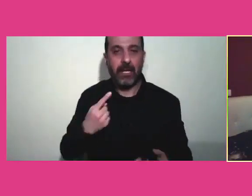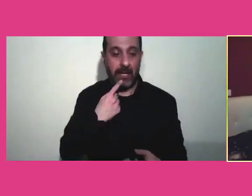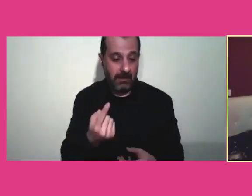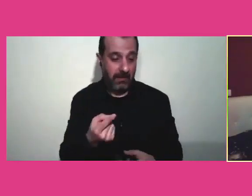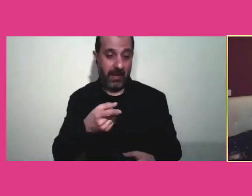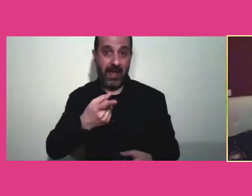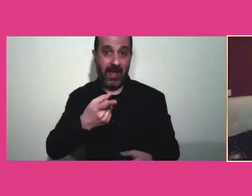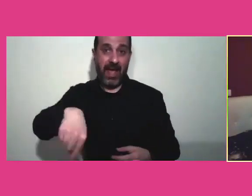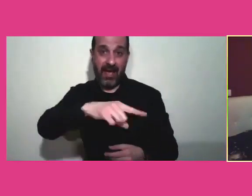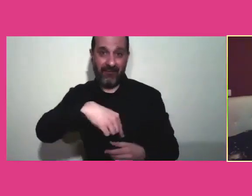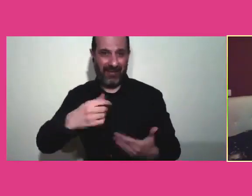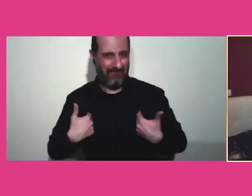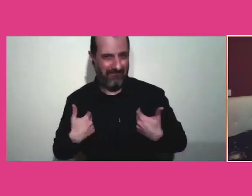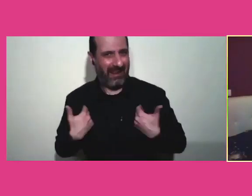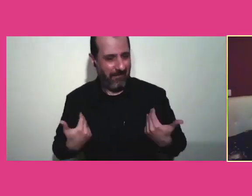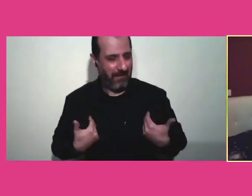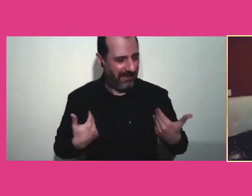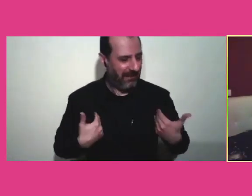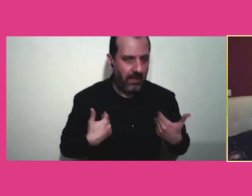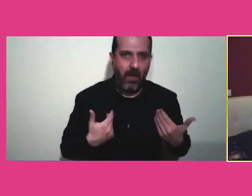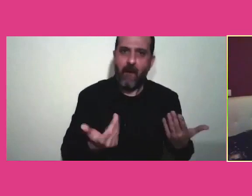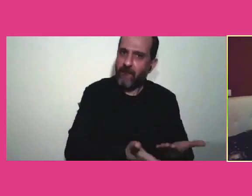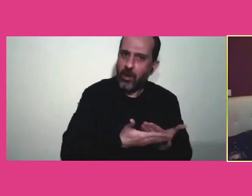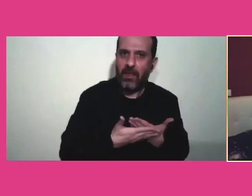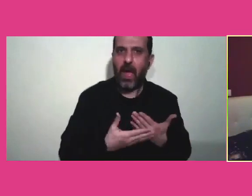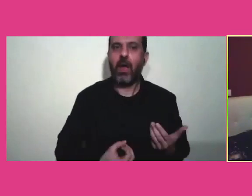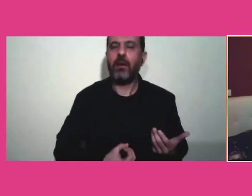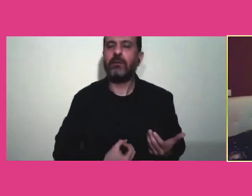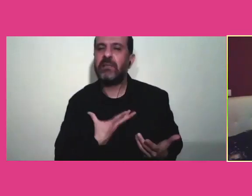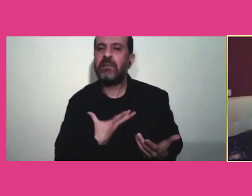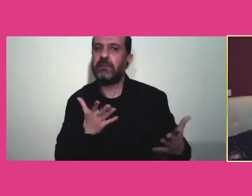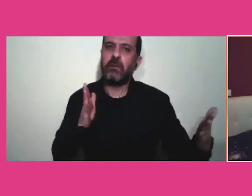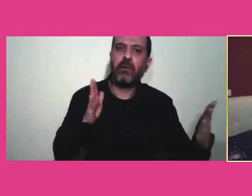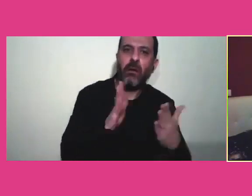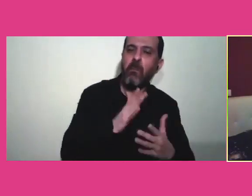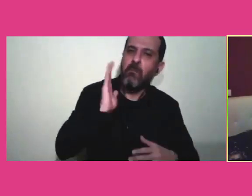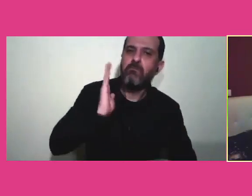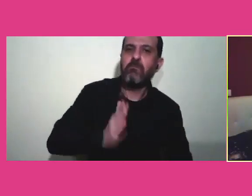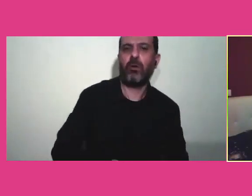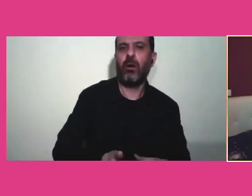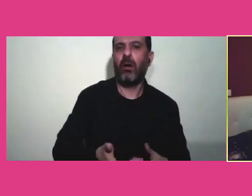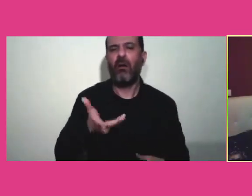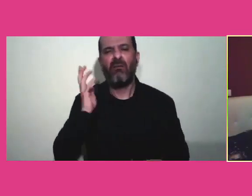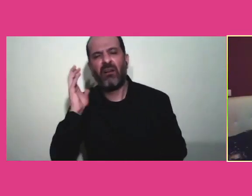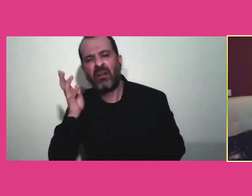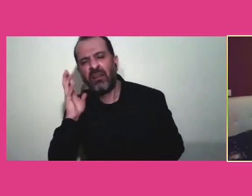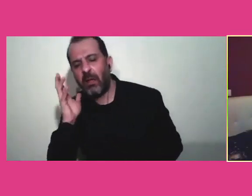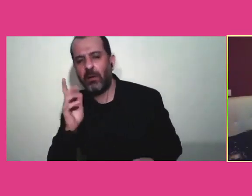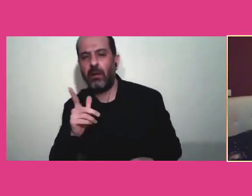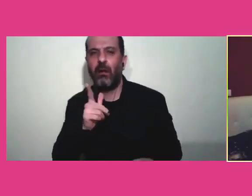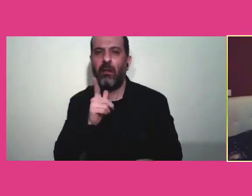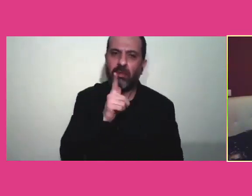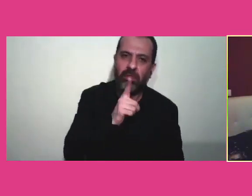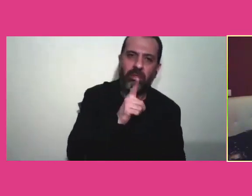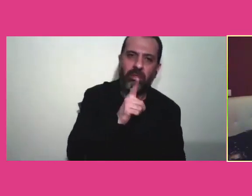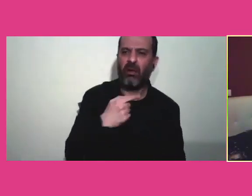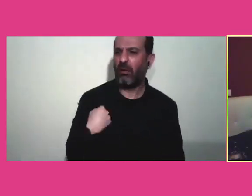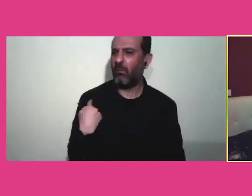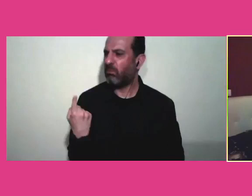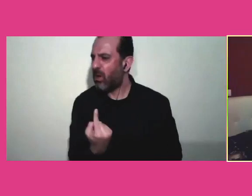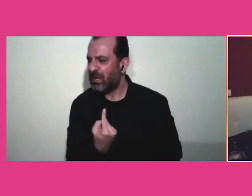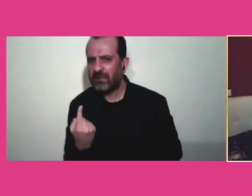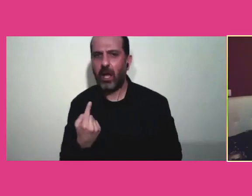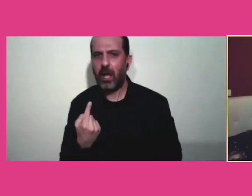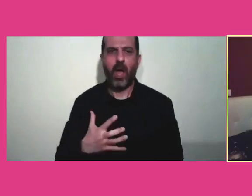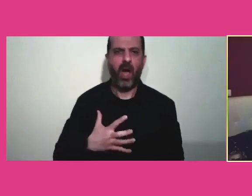βοηθήσουν να αντιμετωπίσουν ορισμένα συναισθήματα. Κατά κύριο λόγο τα συναισθήματα πλήξης, μοναξιάς, άγχους, κάτι το